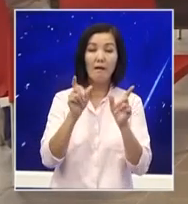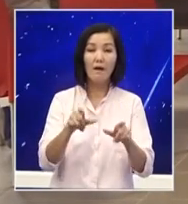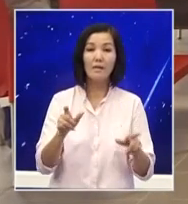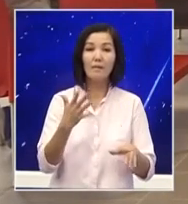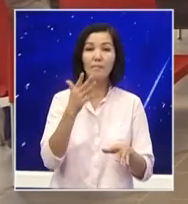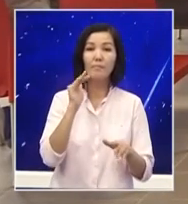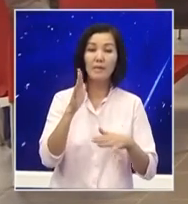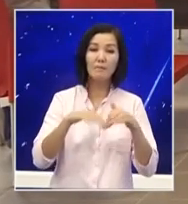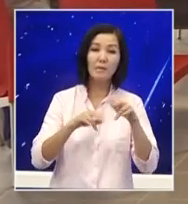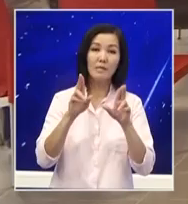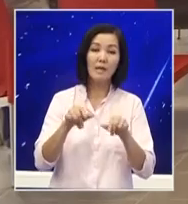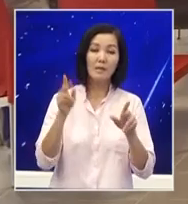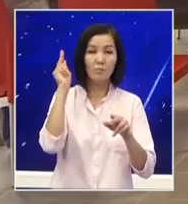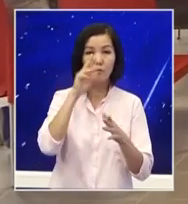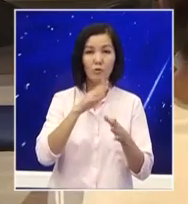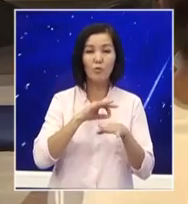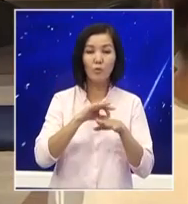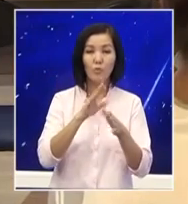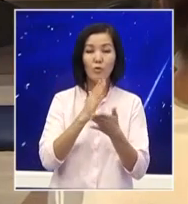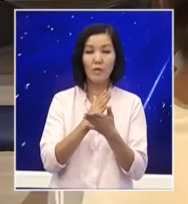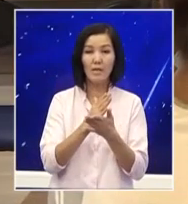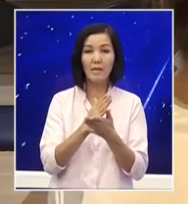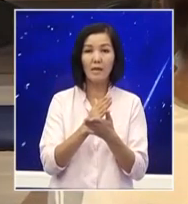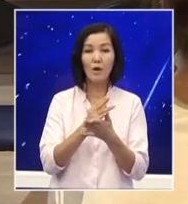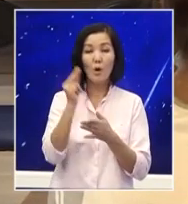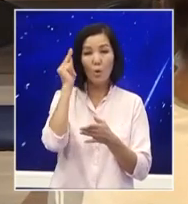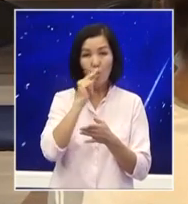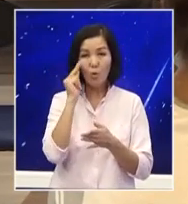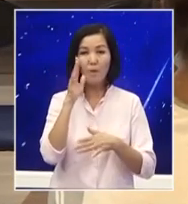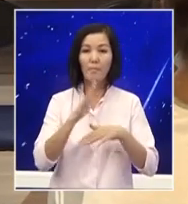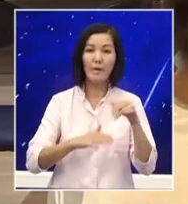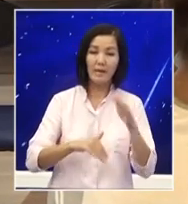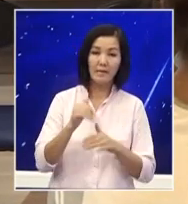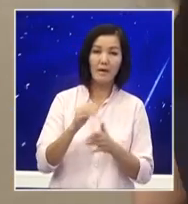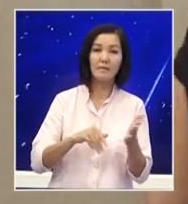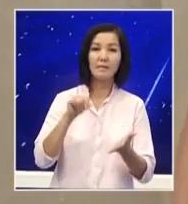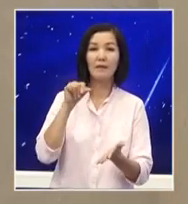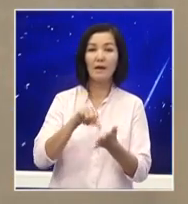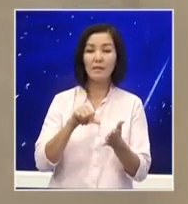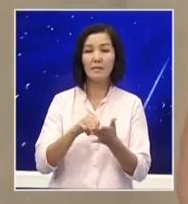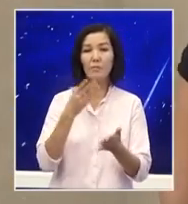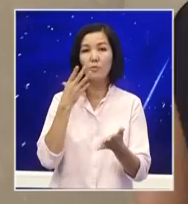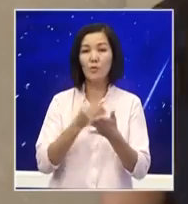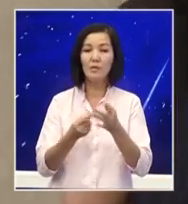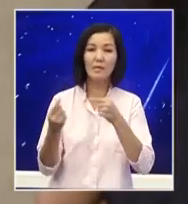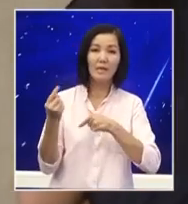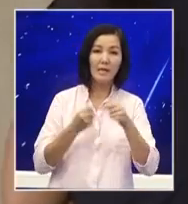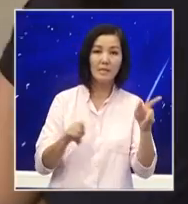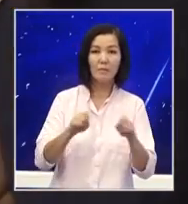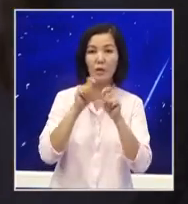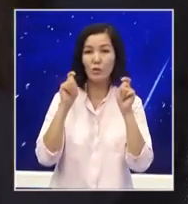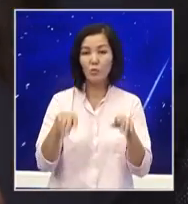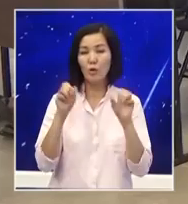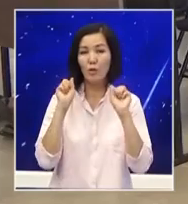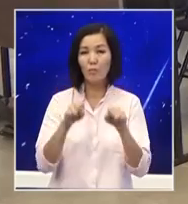5 мамандық бойынша дәріс беріледі. Олар тек оқып қана қоймай, оқыған тоқуандарын өз кәсіптеріне жұмсауға да мүмкіндік